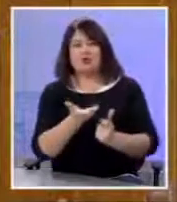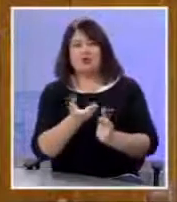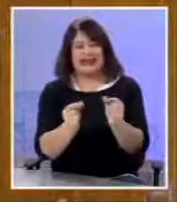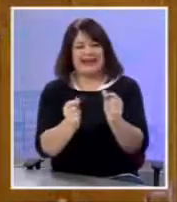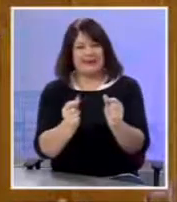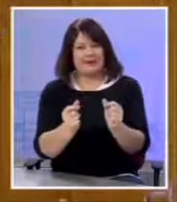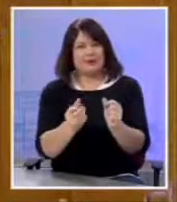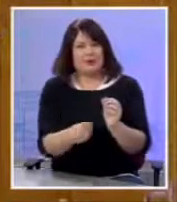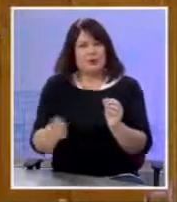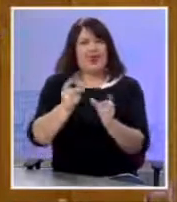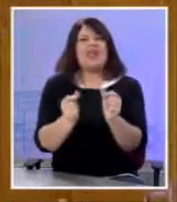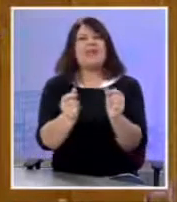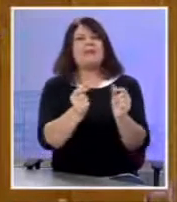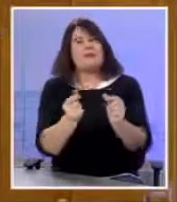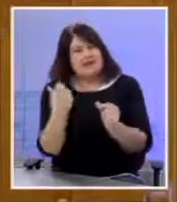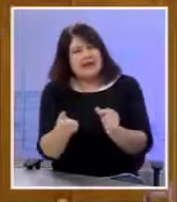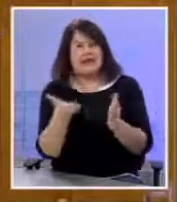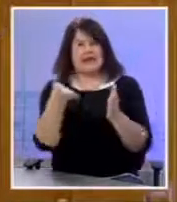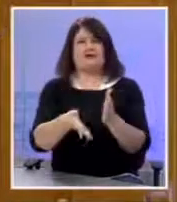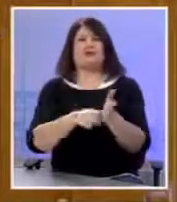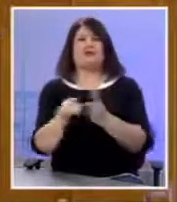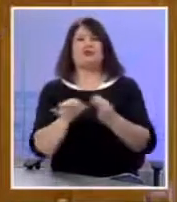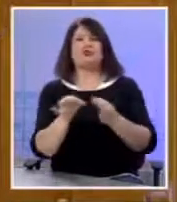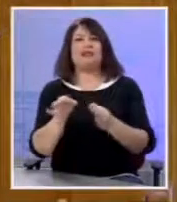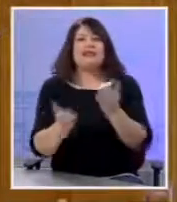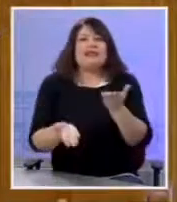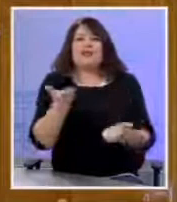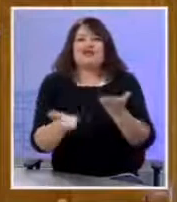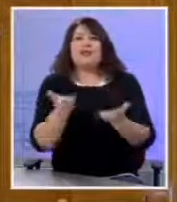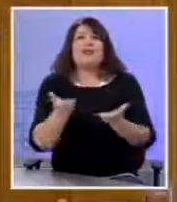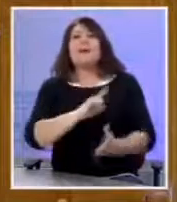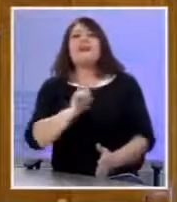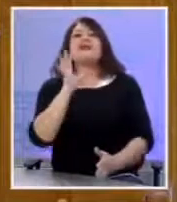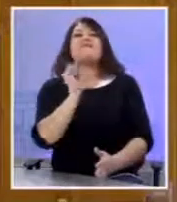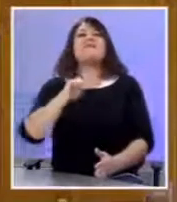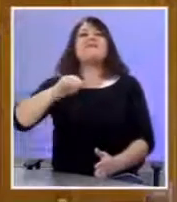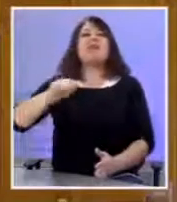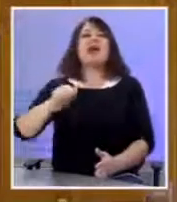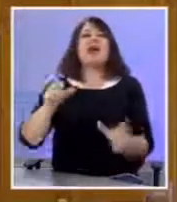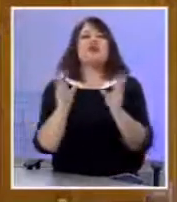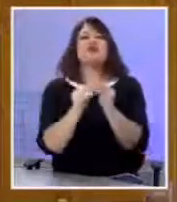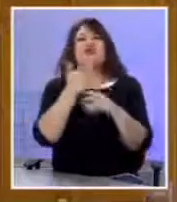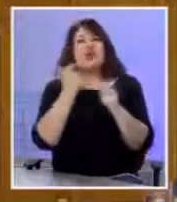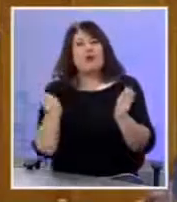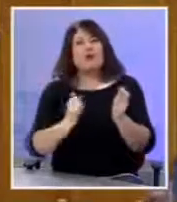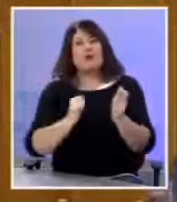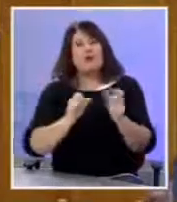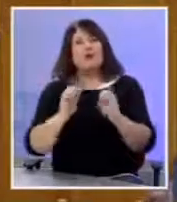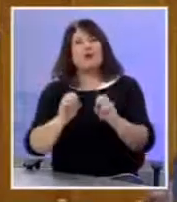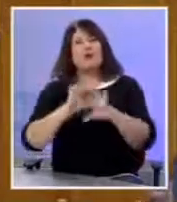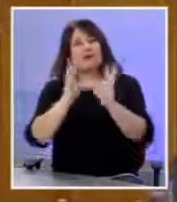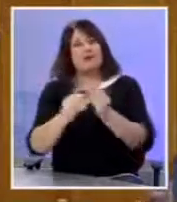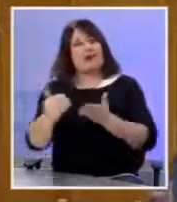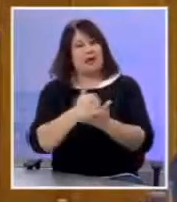σειρά επιπλέον ρυθμίσεων, όπως είναι τα ισοδύναμα για τη μη εφαρμογή του ΦΠΑ στην εκπαίδευση. Ενός άδικου